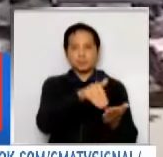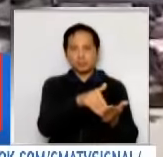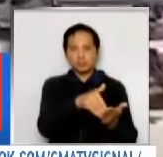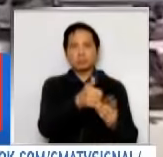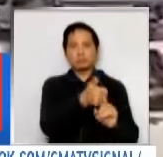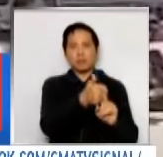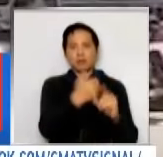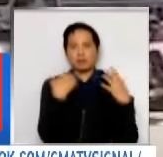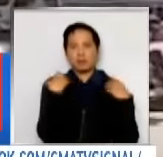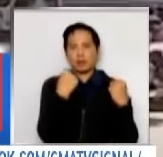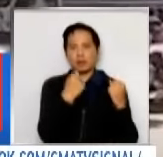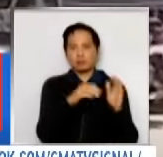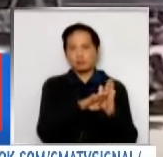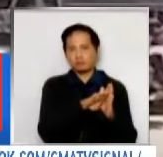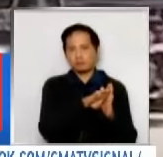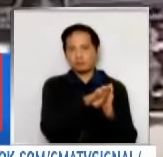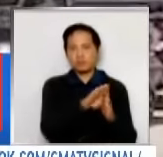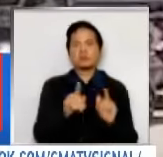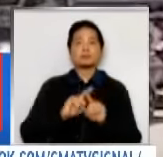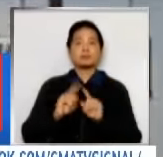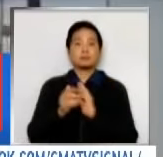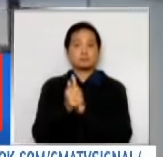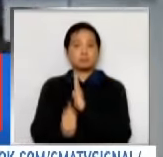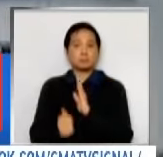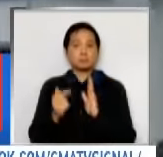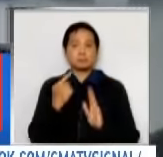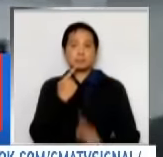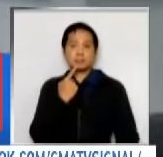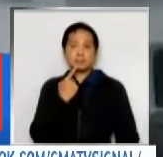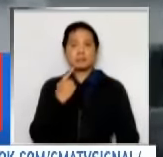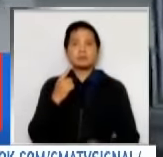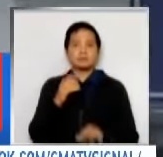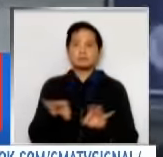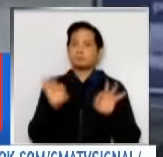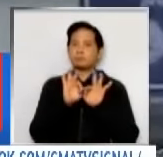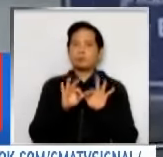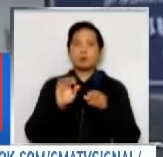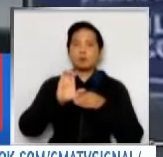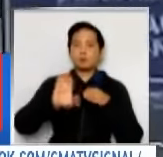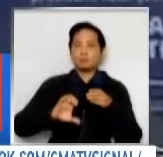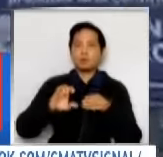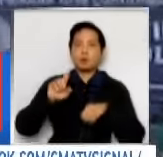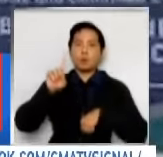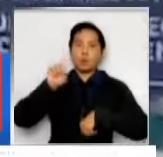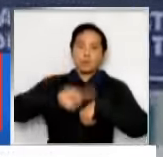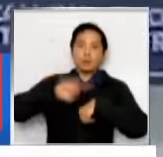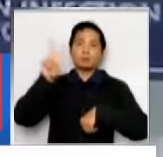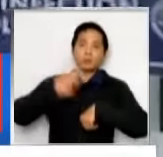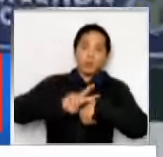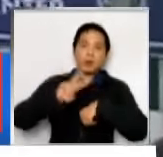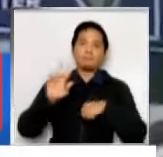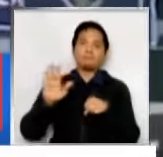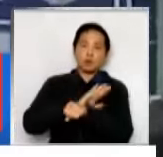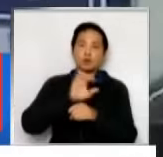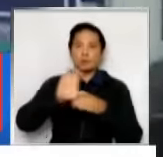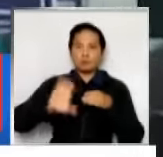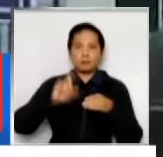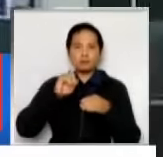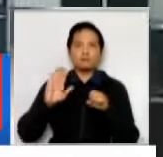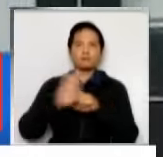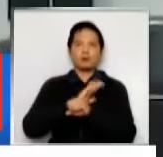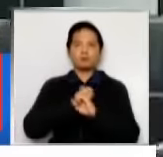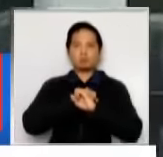sinabi ng mga eksperto na kailangan makumpleto ang 2 dose ng bakuna para maging fully protected sa COVID-19.